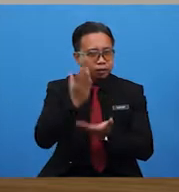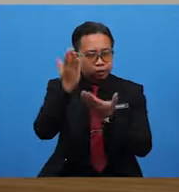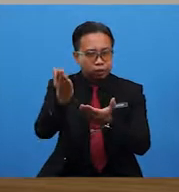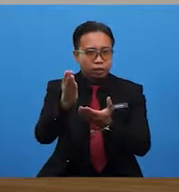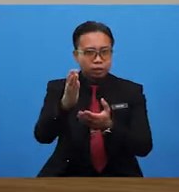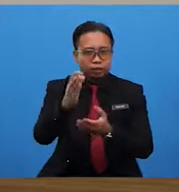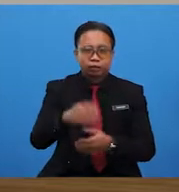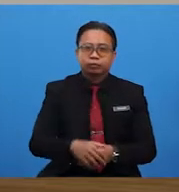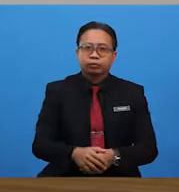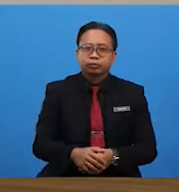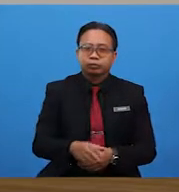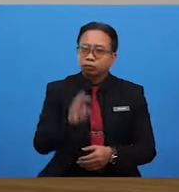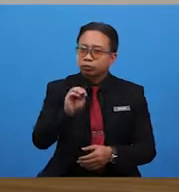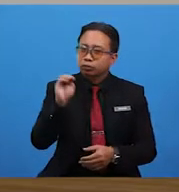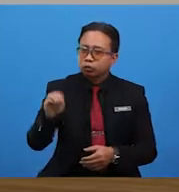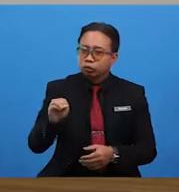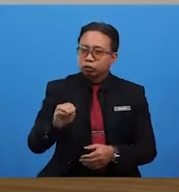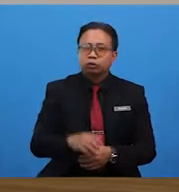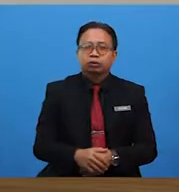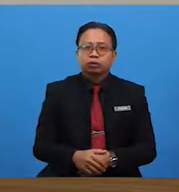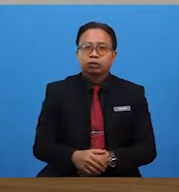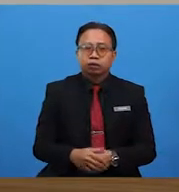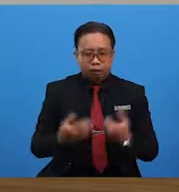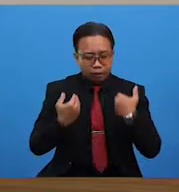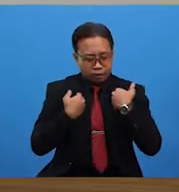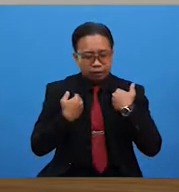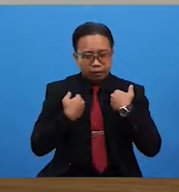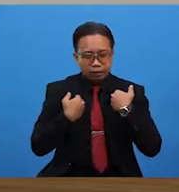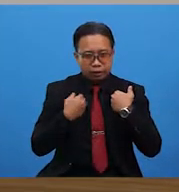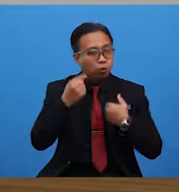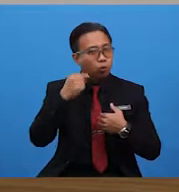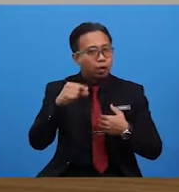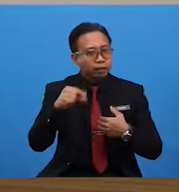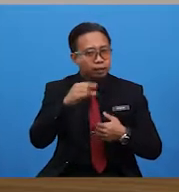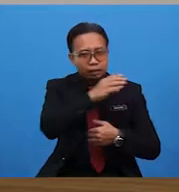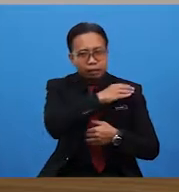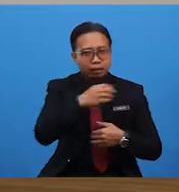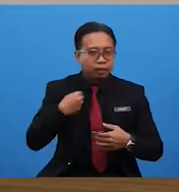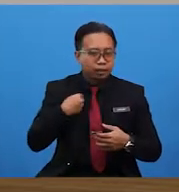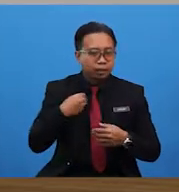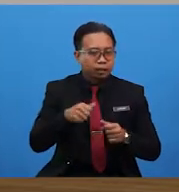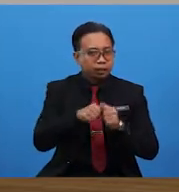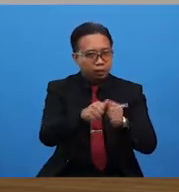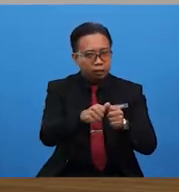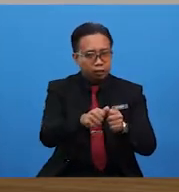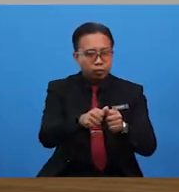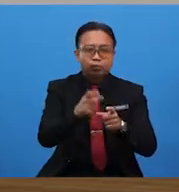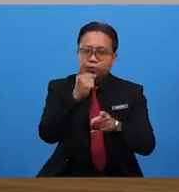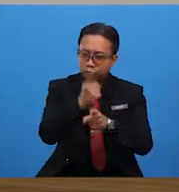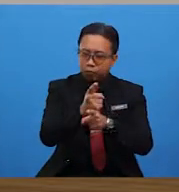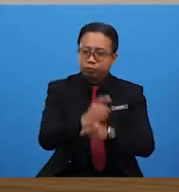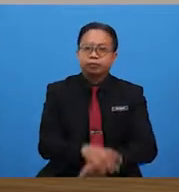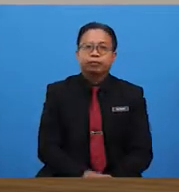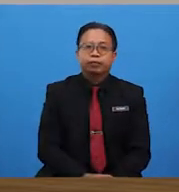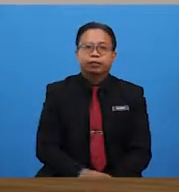kajian pelajar yang bakal dihasilkan nanti mempunyai quality dan mencapai pendek yang baik